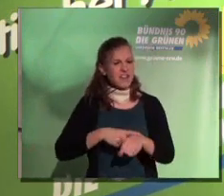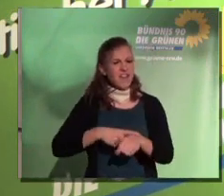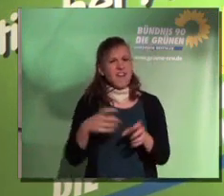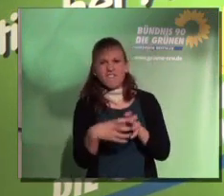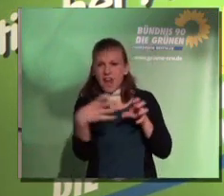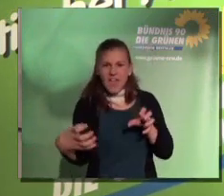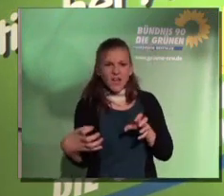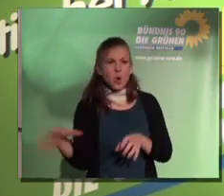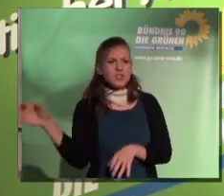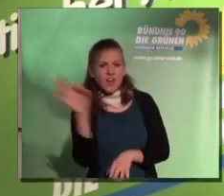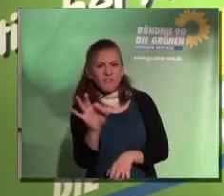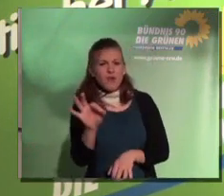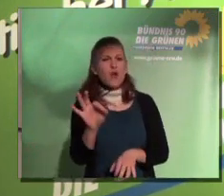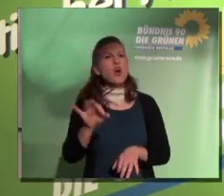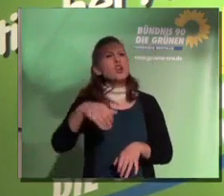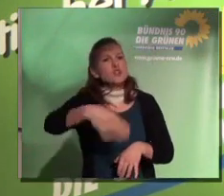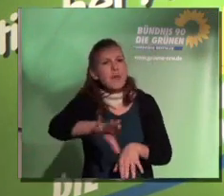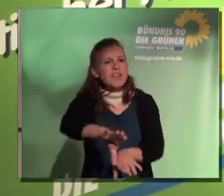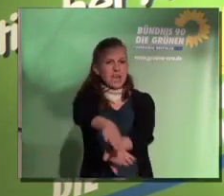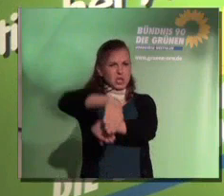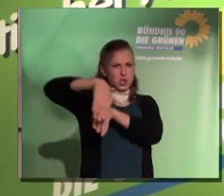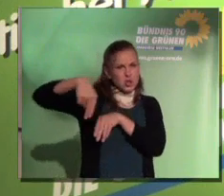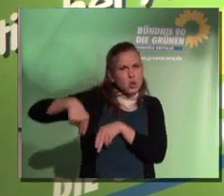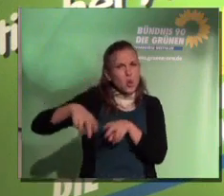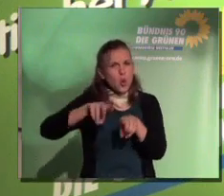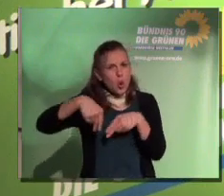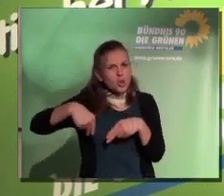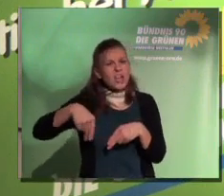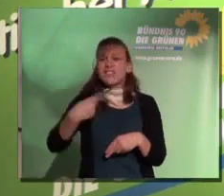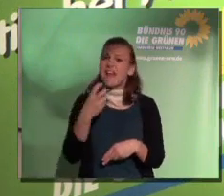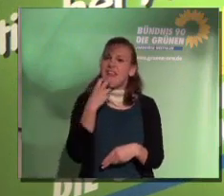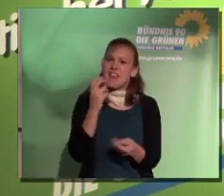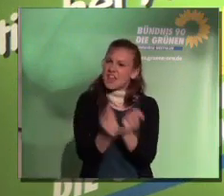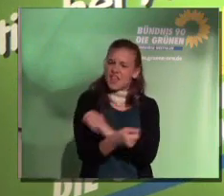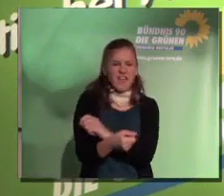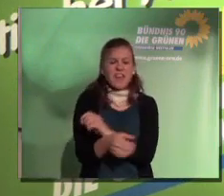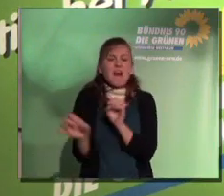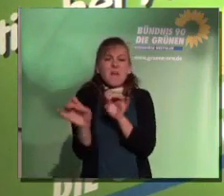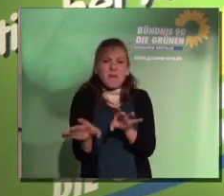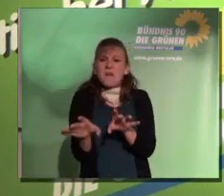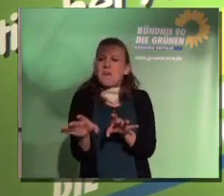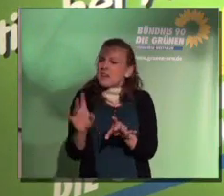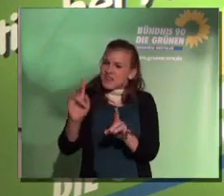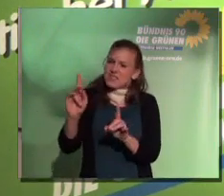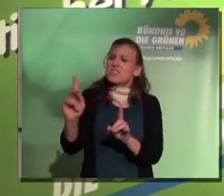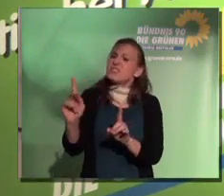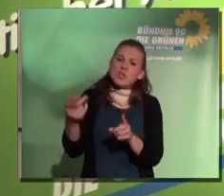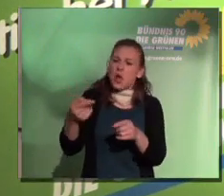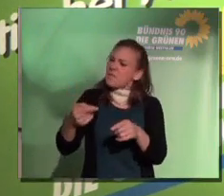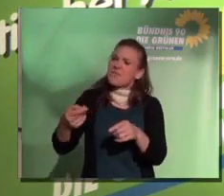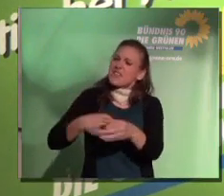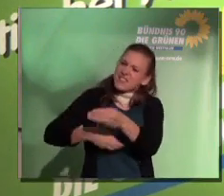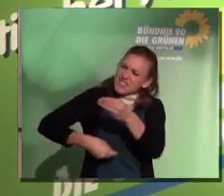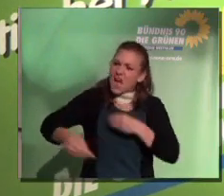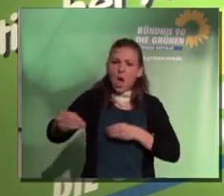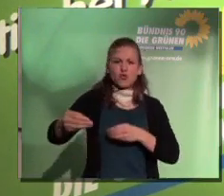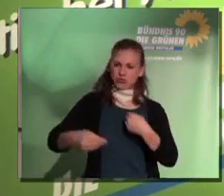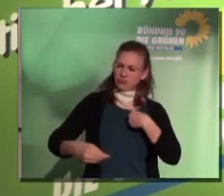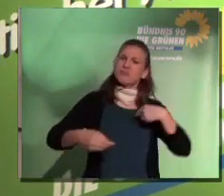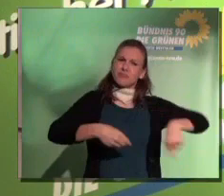die dann zurücknehmen musste und am Ende für die Energiewende nicht steht, dann sollen sie andere dran lassen,